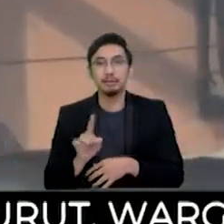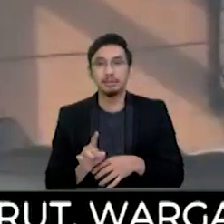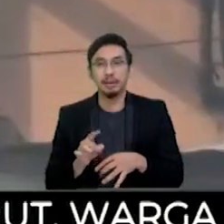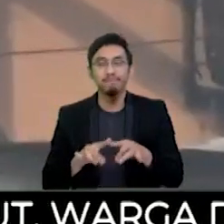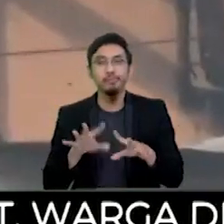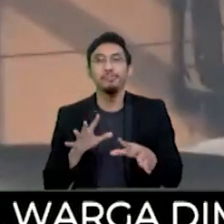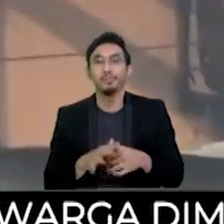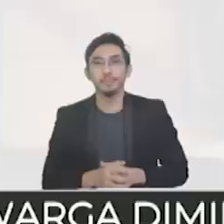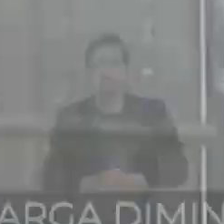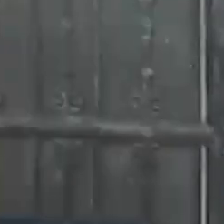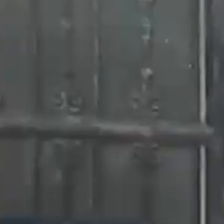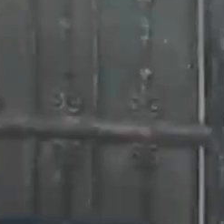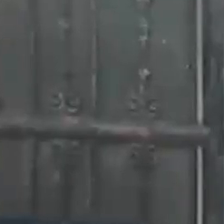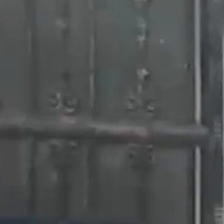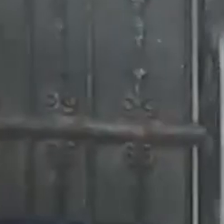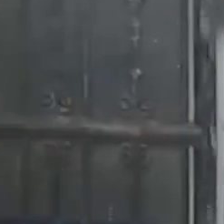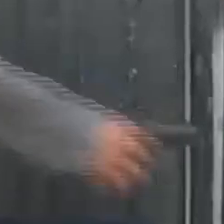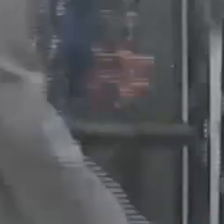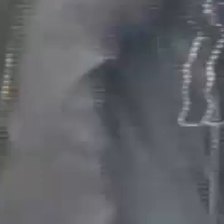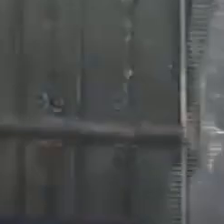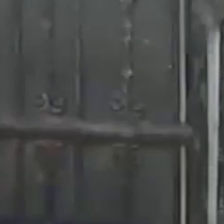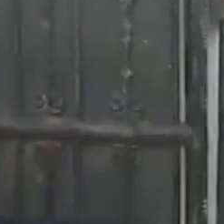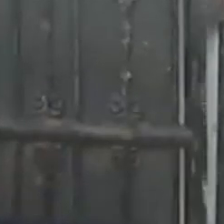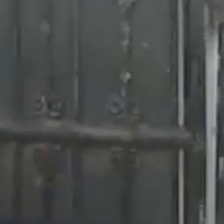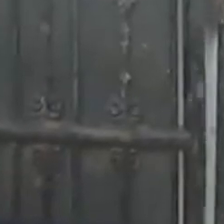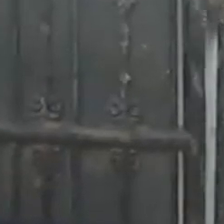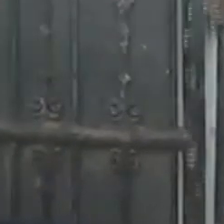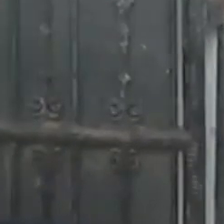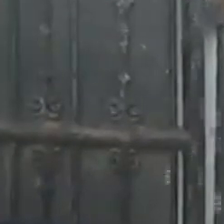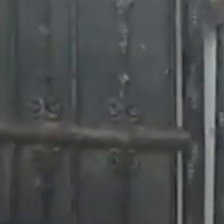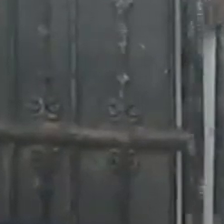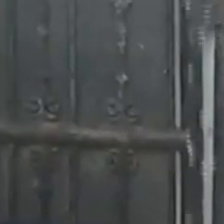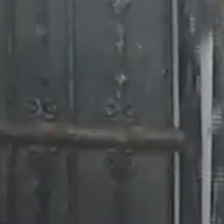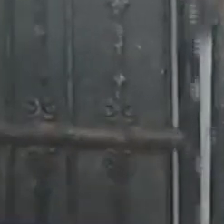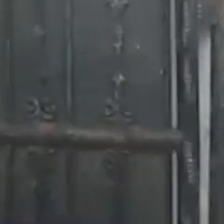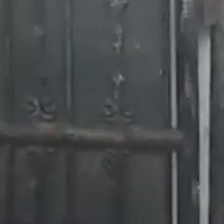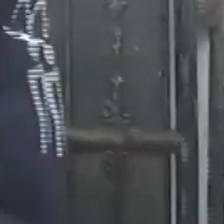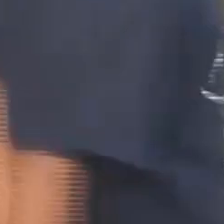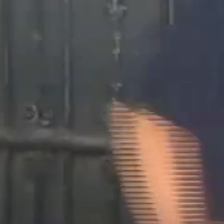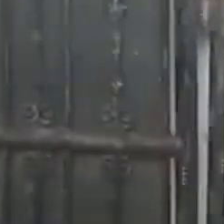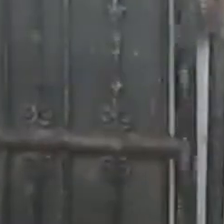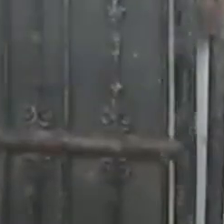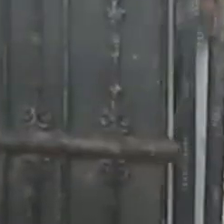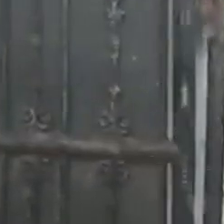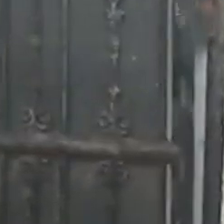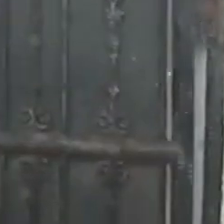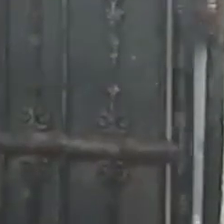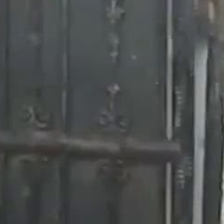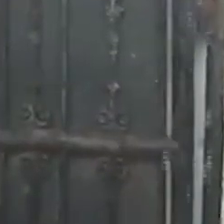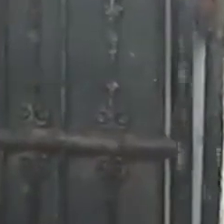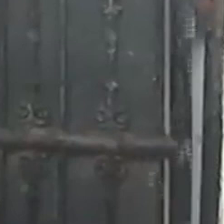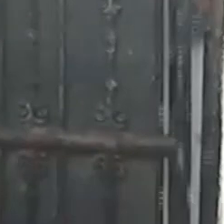di lantai 2. Rumah ini dua lantai, merambat ke toko sebelah tetapi bagian belakang saja. Hanya belakang. Jadi